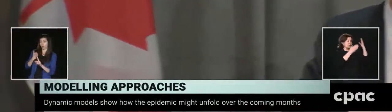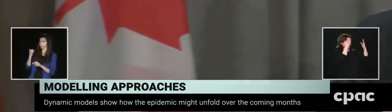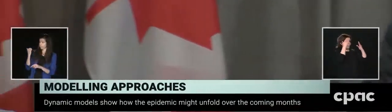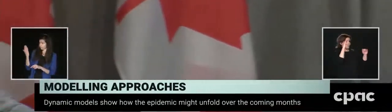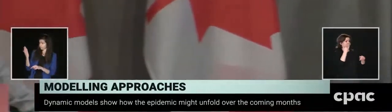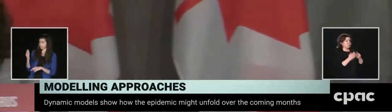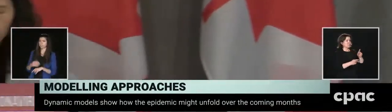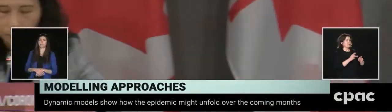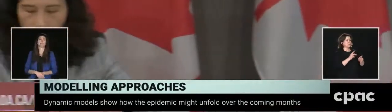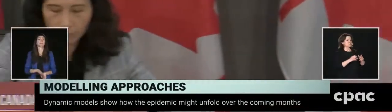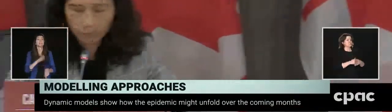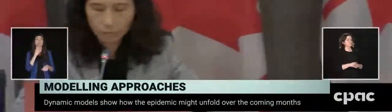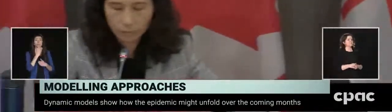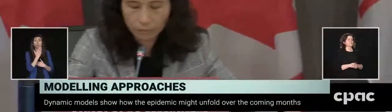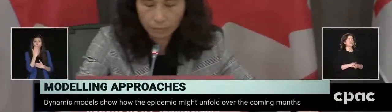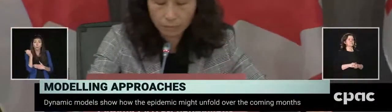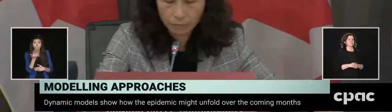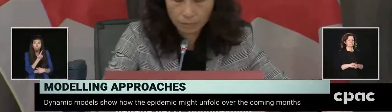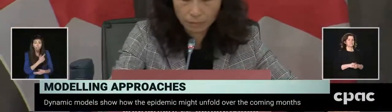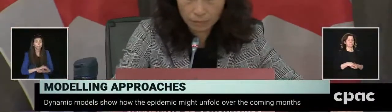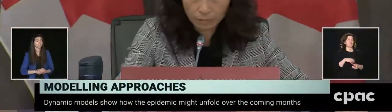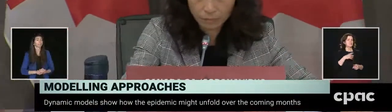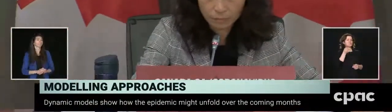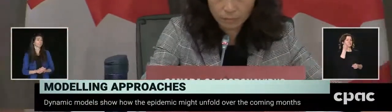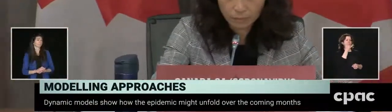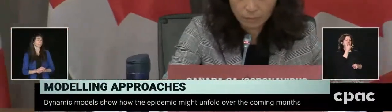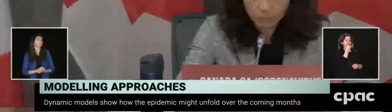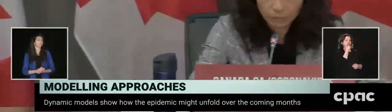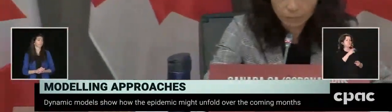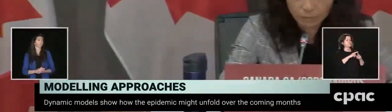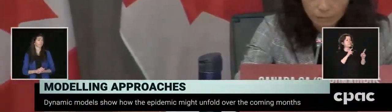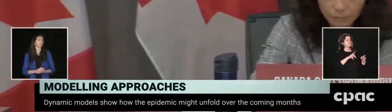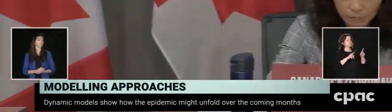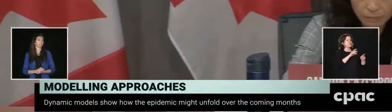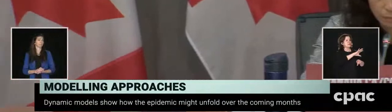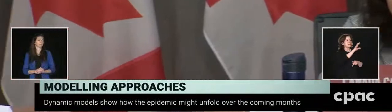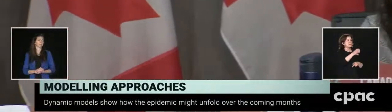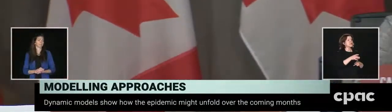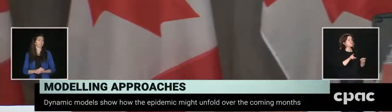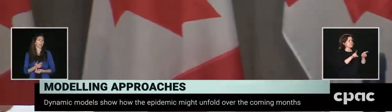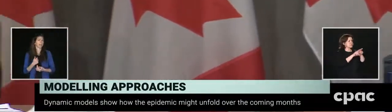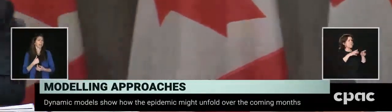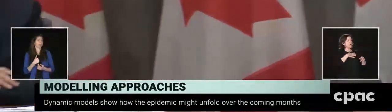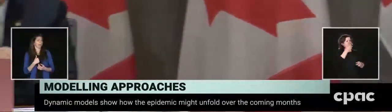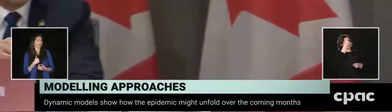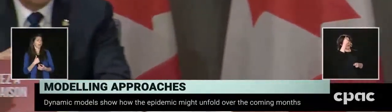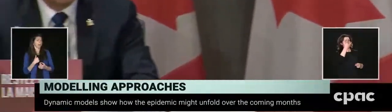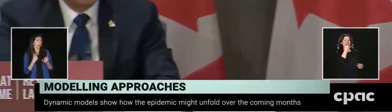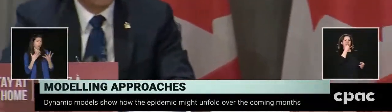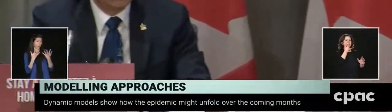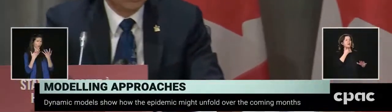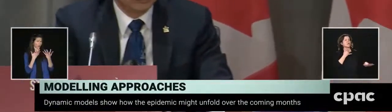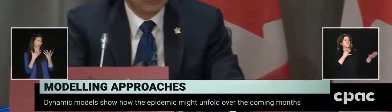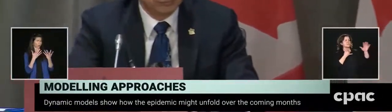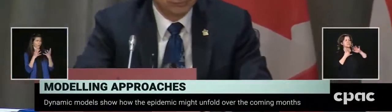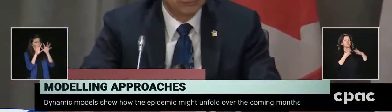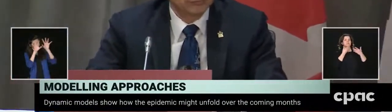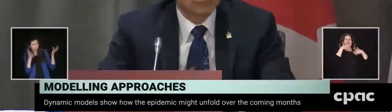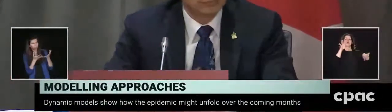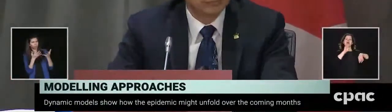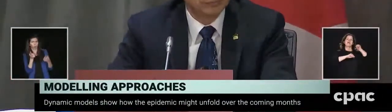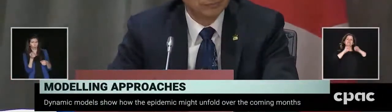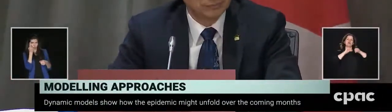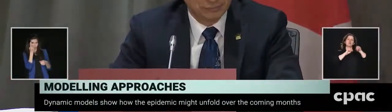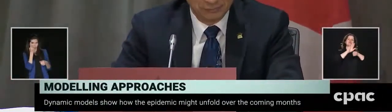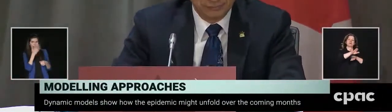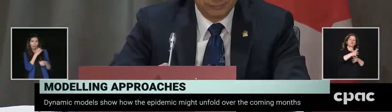comprends un peu ce qui se passe. Les Canadiens aimeraient ça aussi comprendre ce qui se passe et comprendre quelle est votre meilleure évaluation. À quel moment